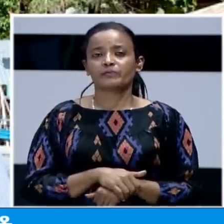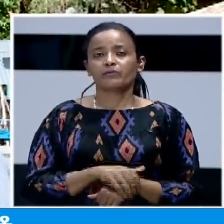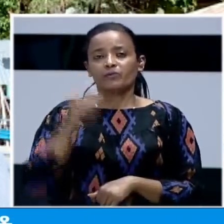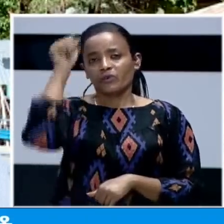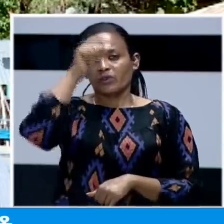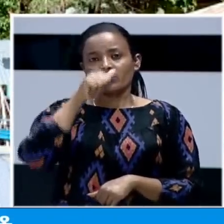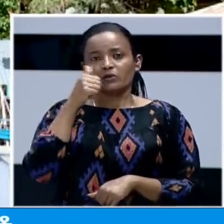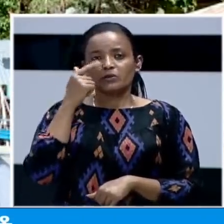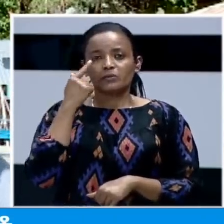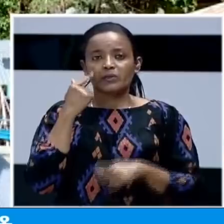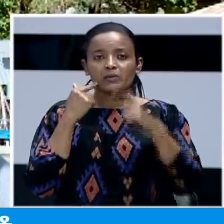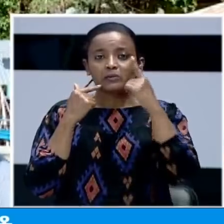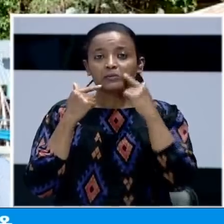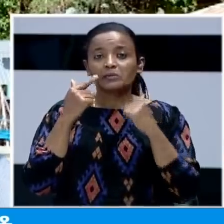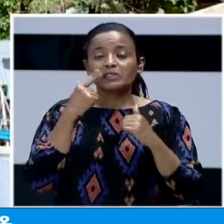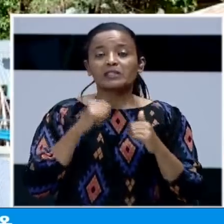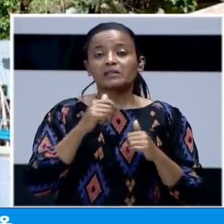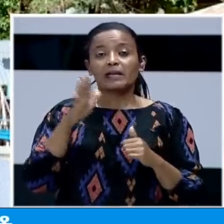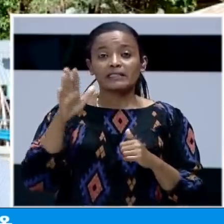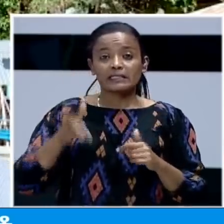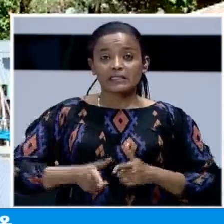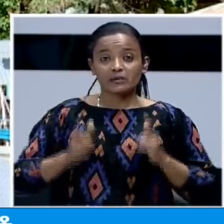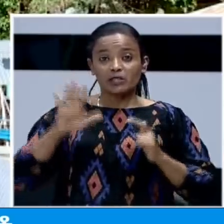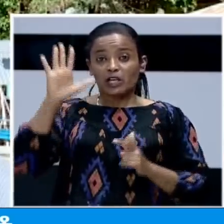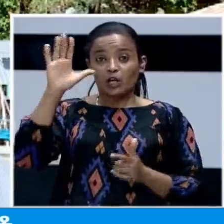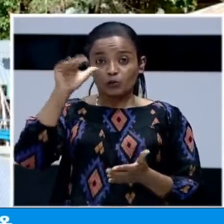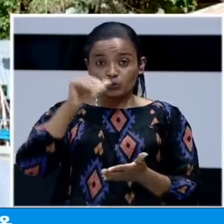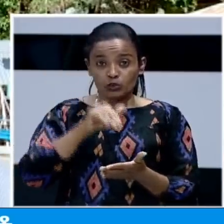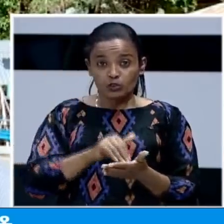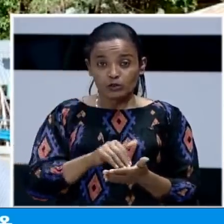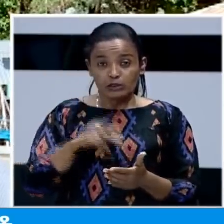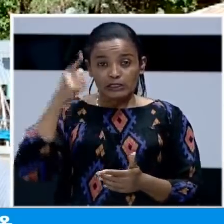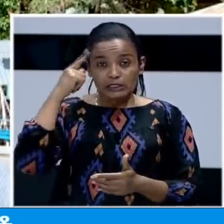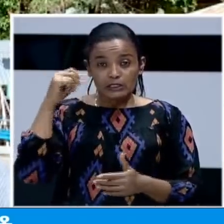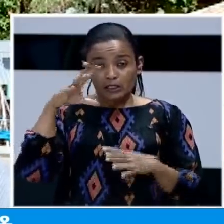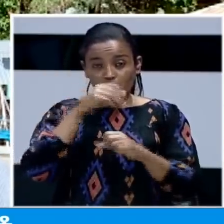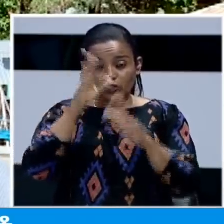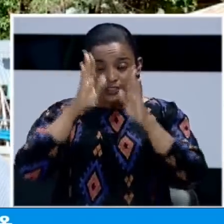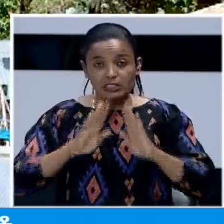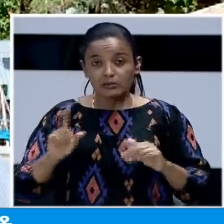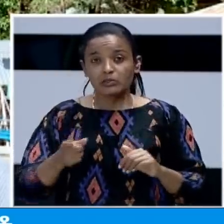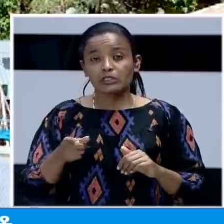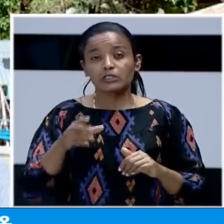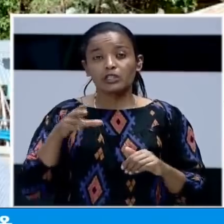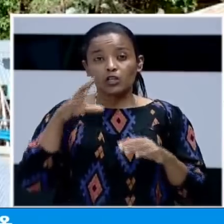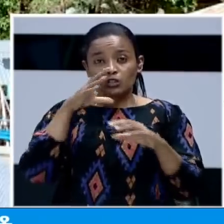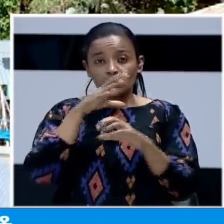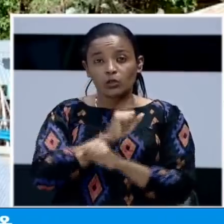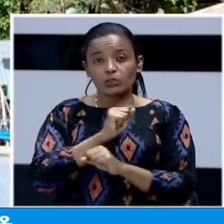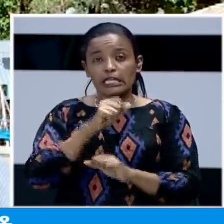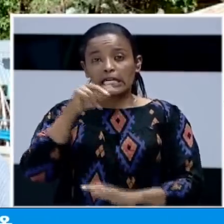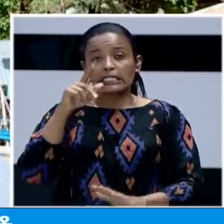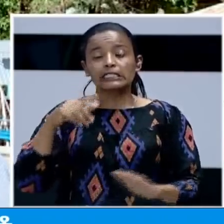إثيوبيا بزين معت كتنبر تهينا حمشت مليون هذي تقرأي ودي خا سلام كتخون تخريا زي ودا حاجن سلام يلا إلو